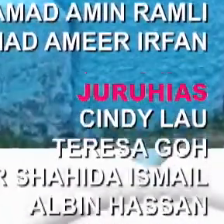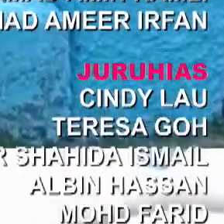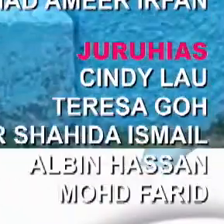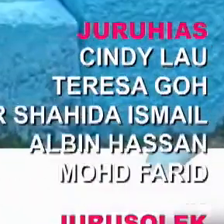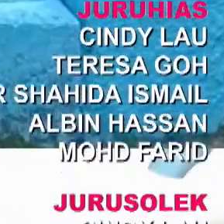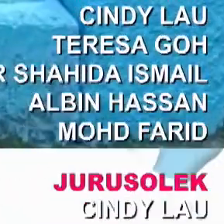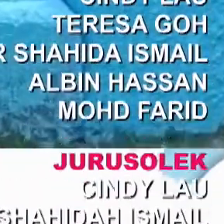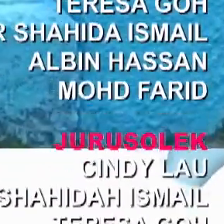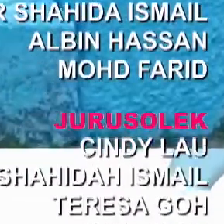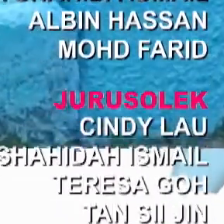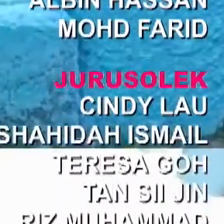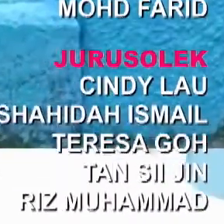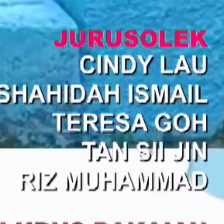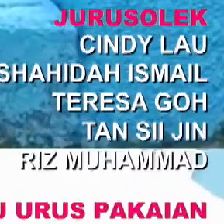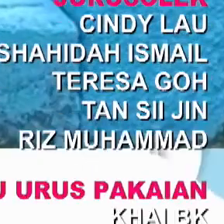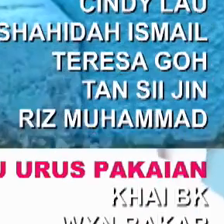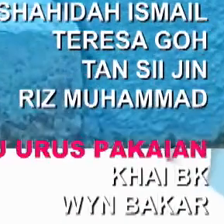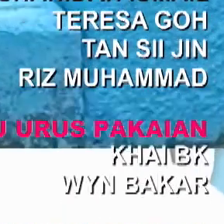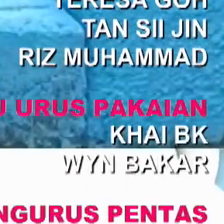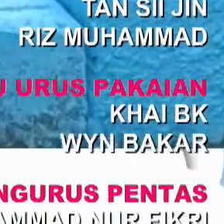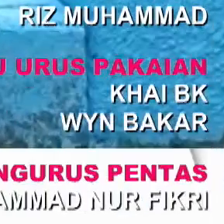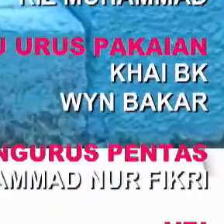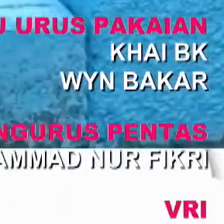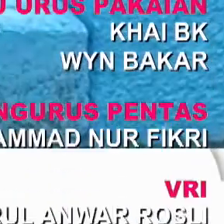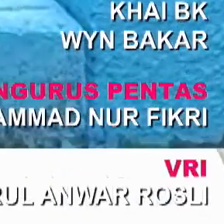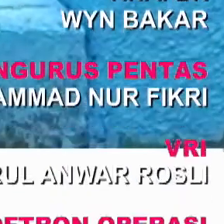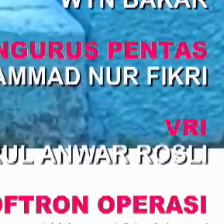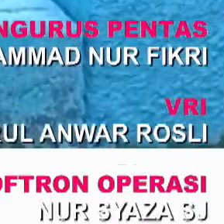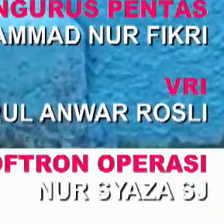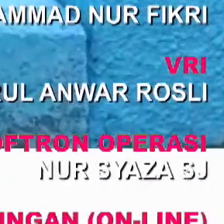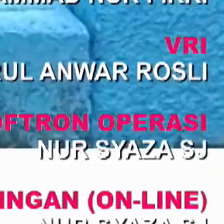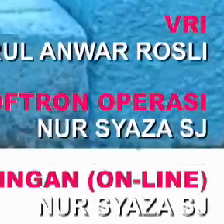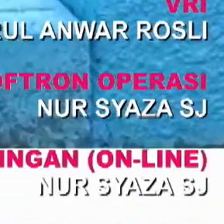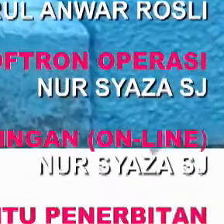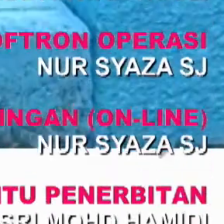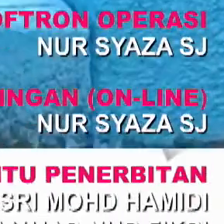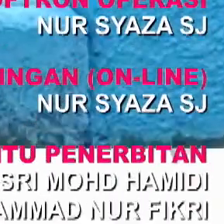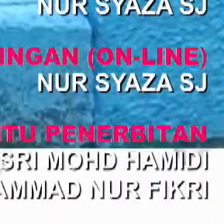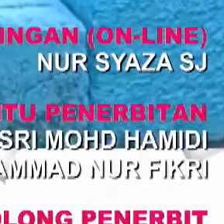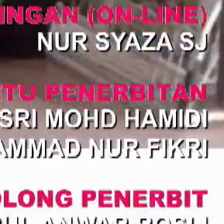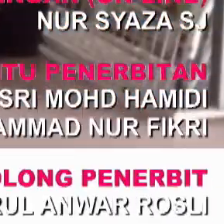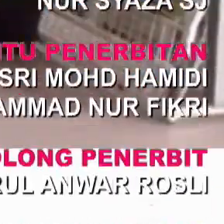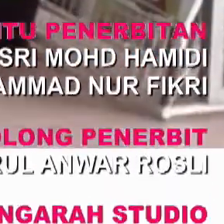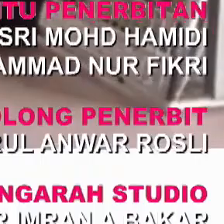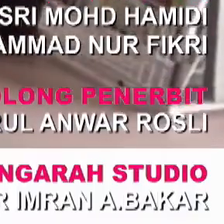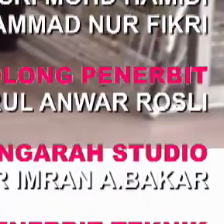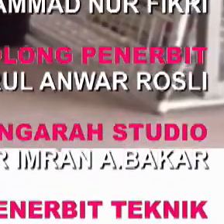pisang. Rasa buah pisang rasa manis. Buah pisang buat tempatan.